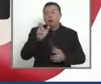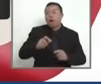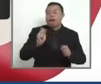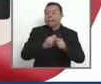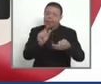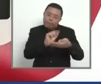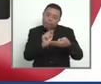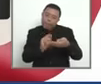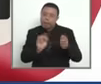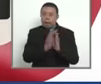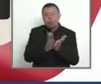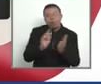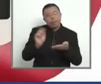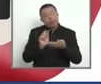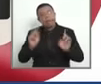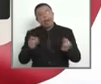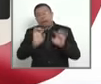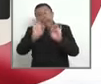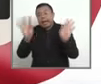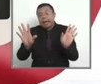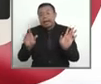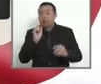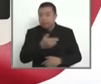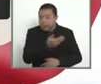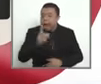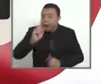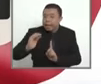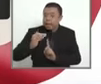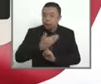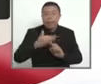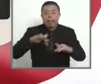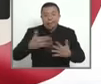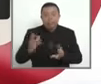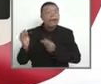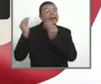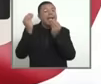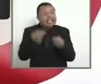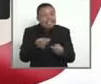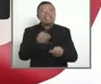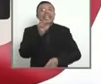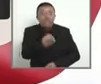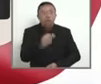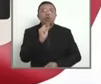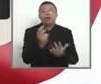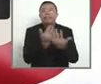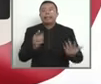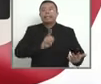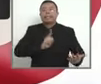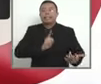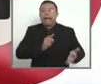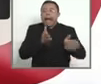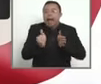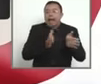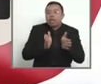ke GBK tetapi tidak mau ikut karena ee disinyalir ee itu untuk kepentingan e